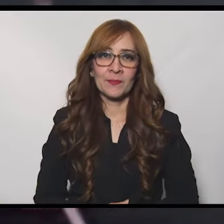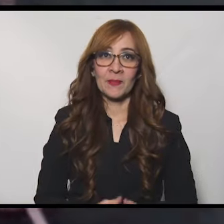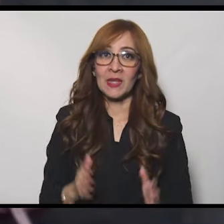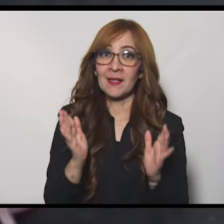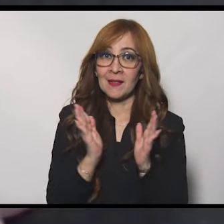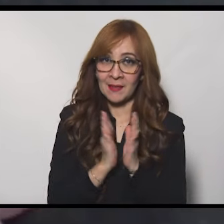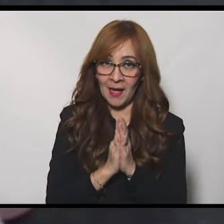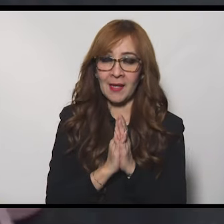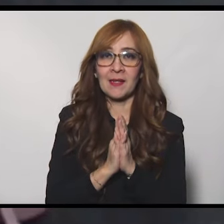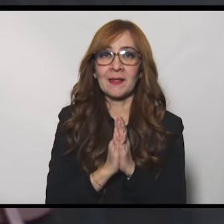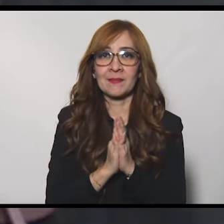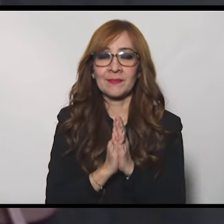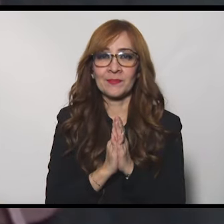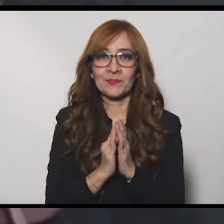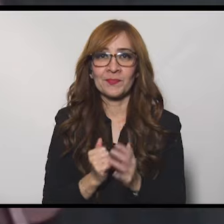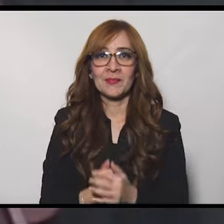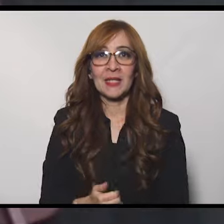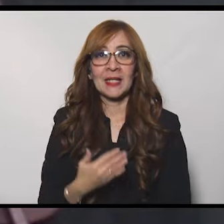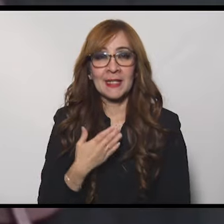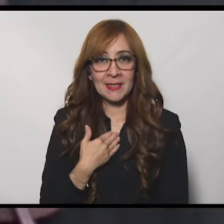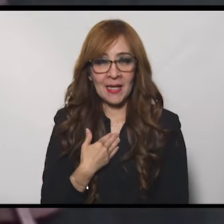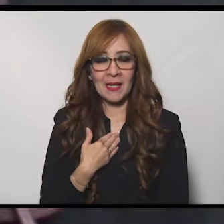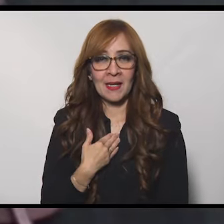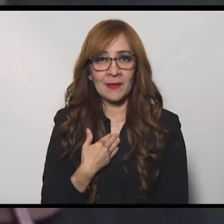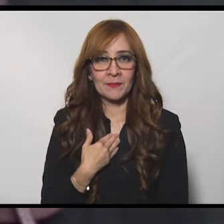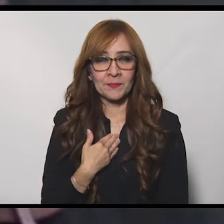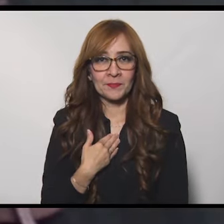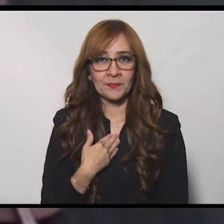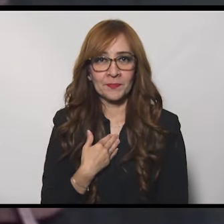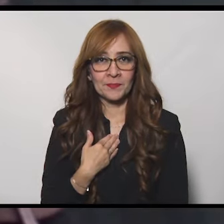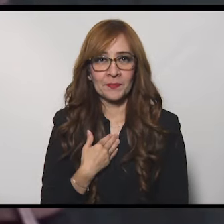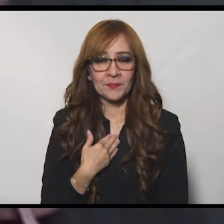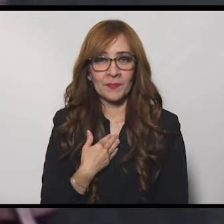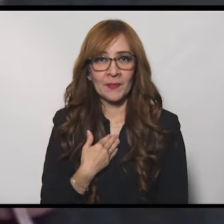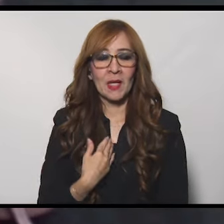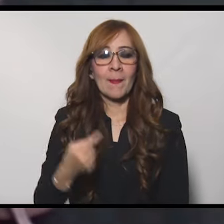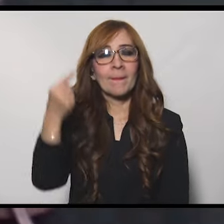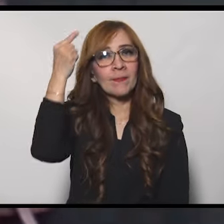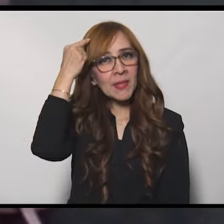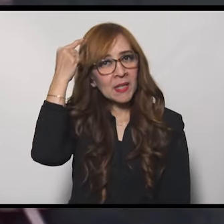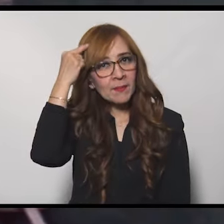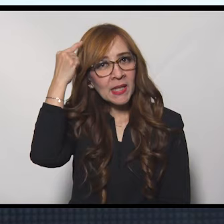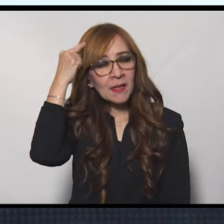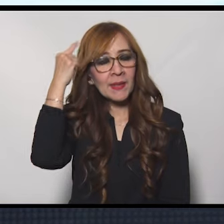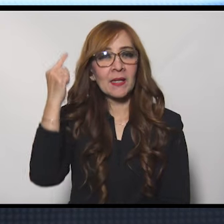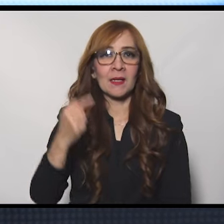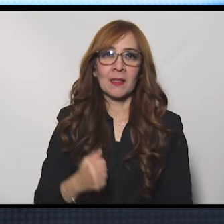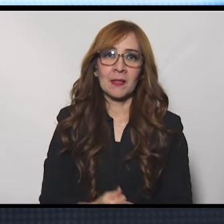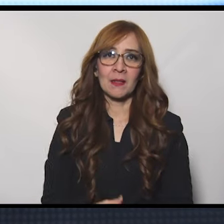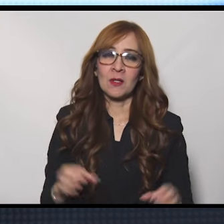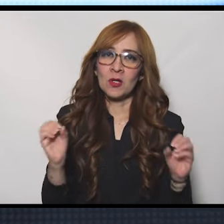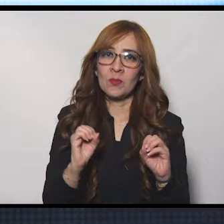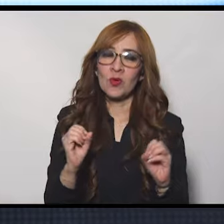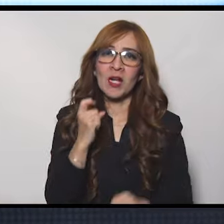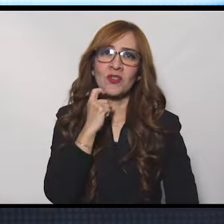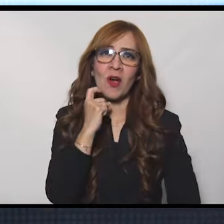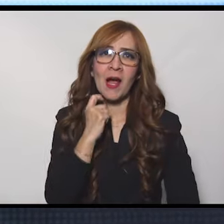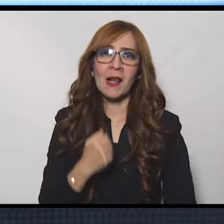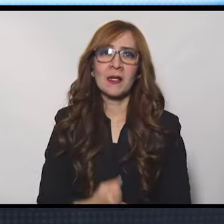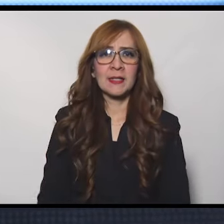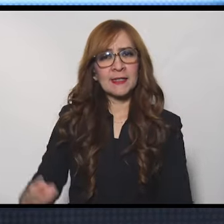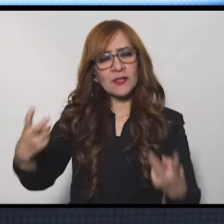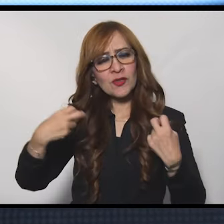Dan seiring berjalan waktu saya di dalam iCare, saya memikirkan, bukan soal seru-serunya